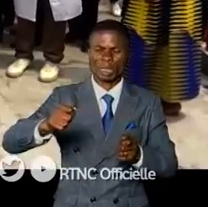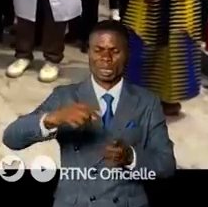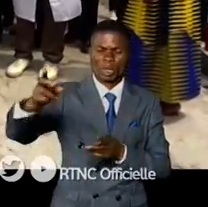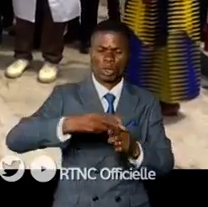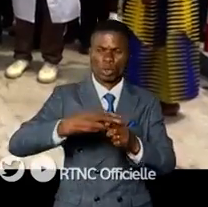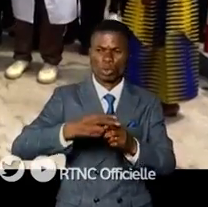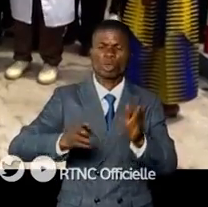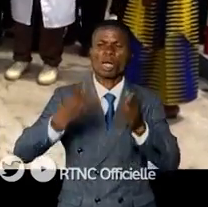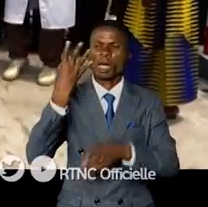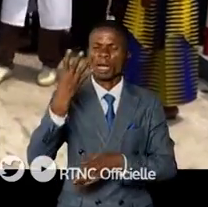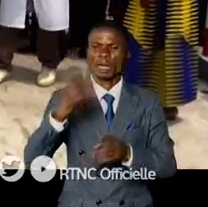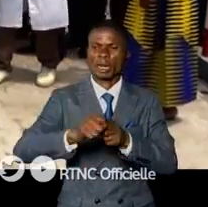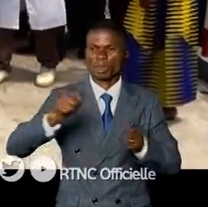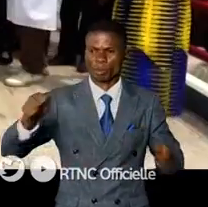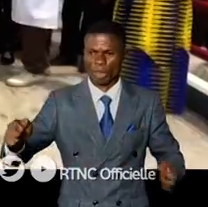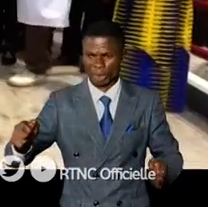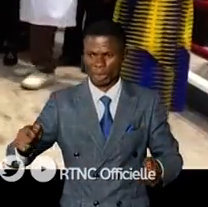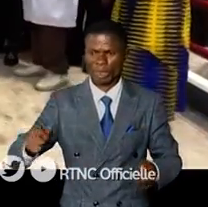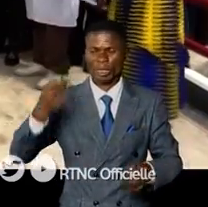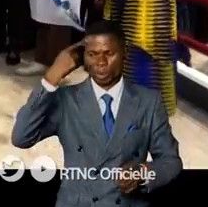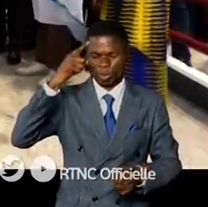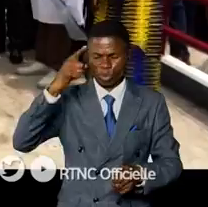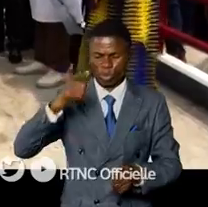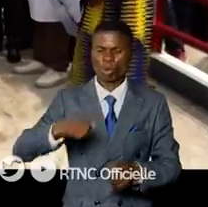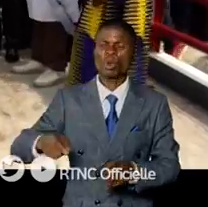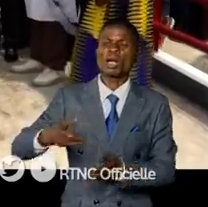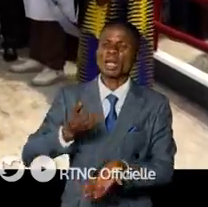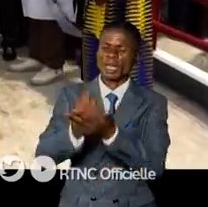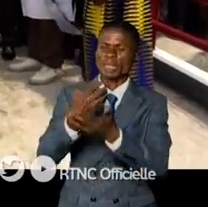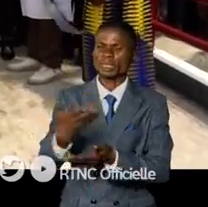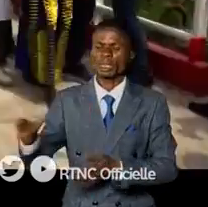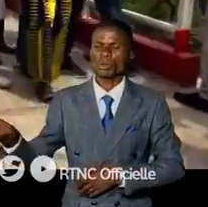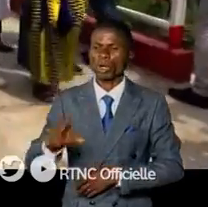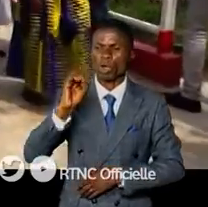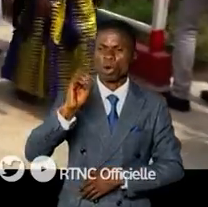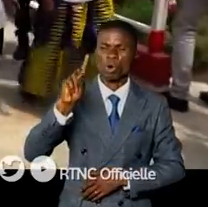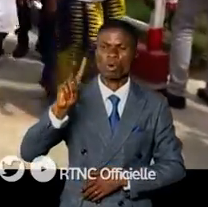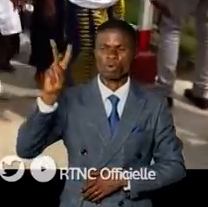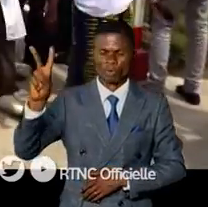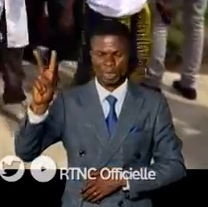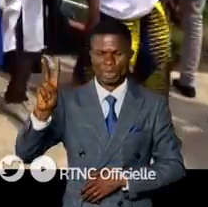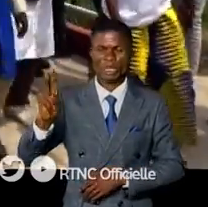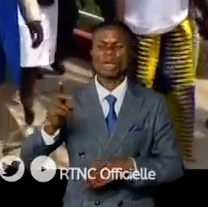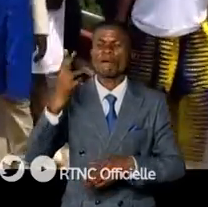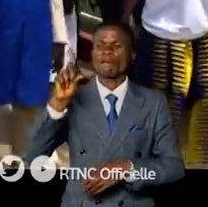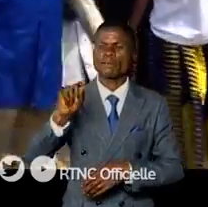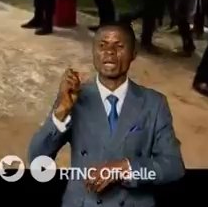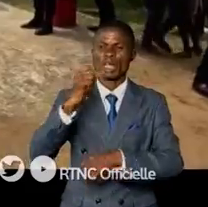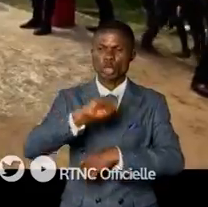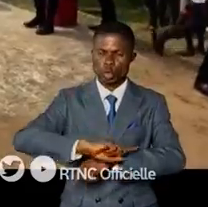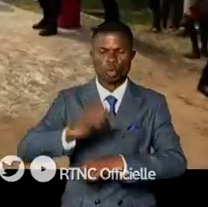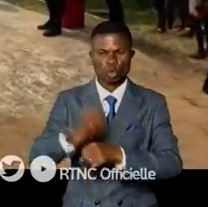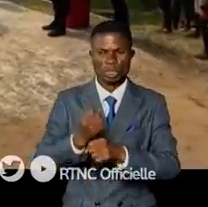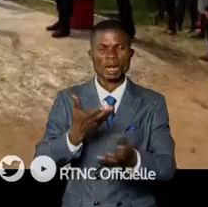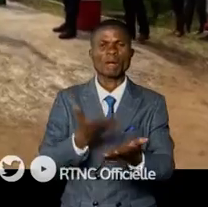pont Mamonamboa, construit en béton armé par l'Office de voies de desserte agricole OVDA dans un temps record de 20 jours sous la rigueur